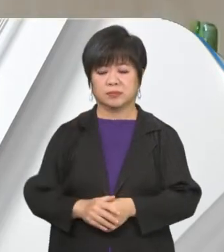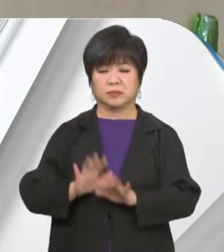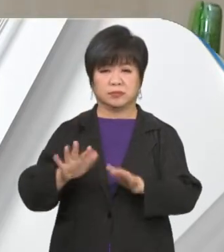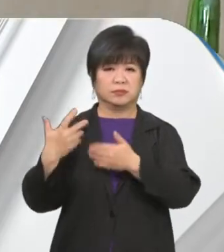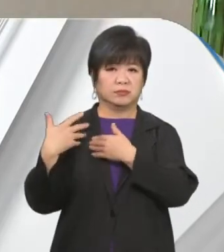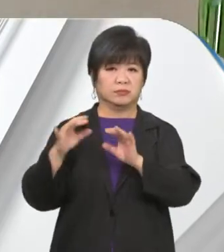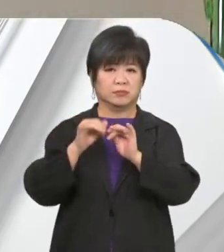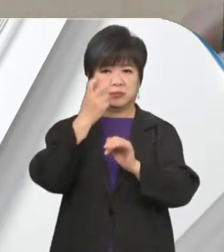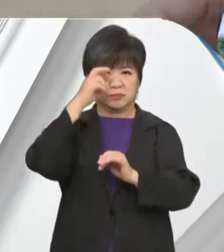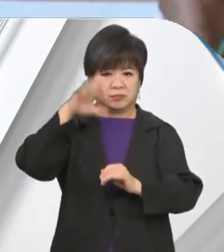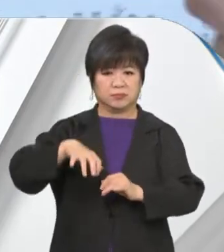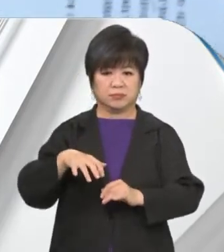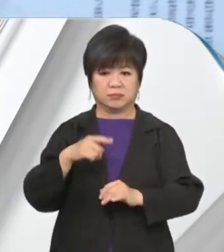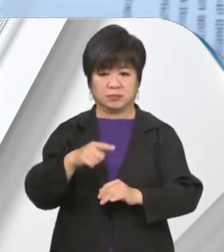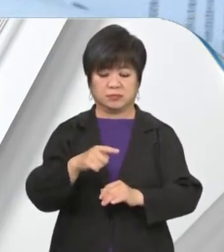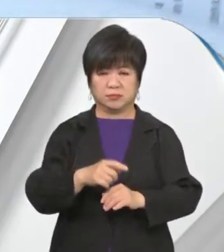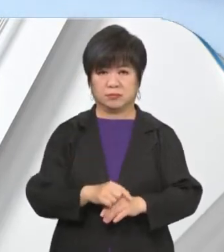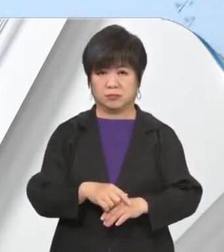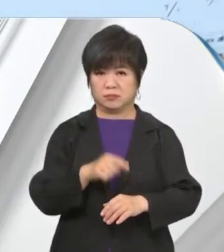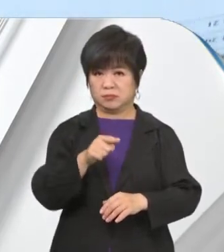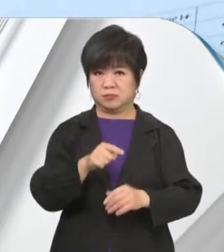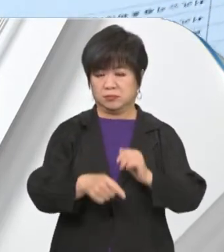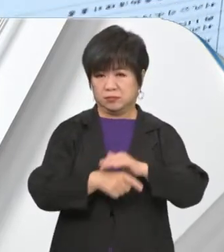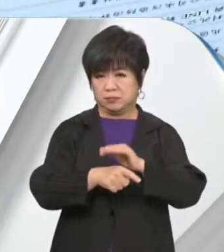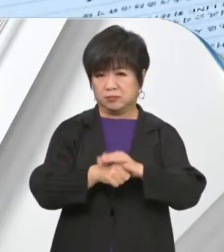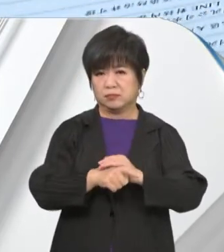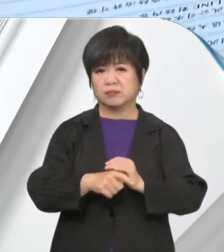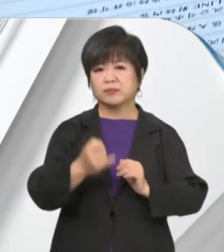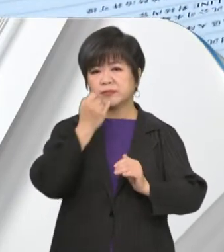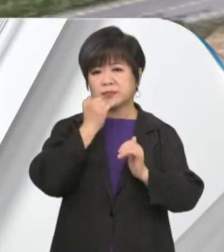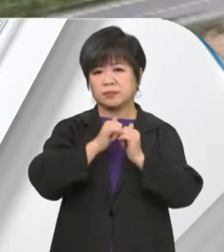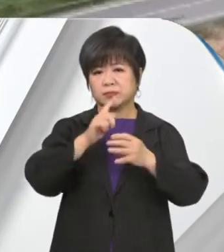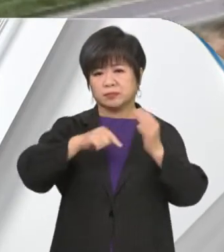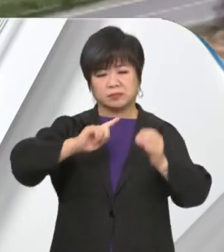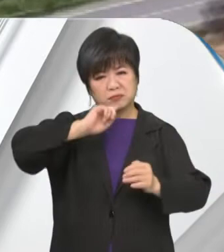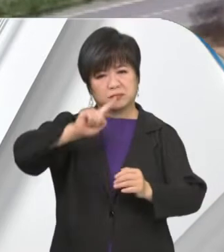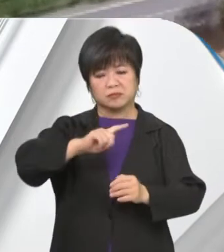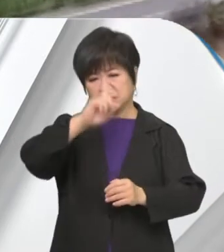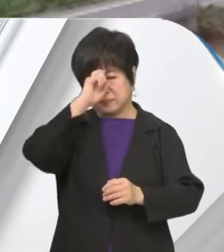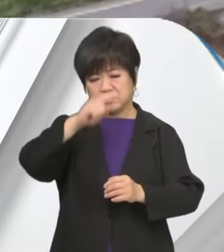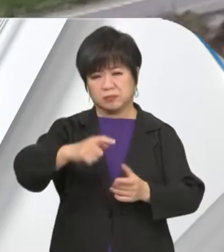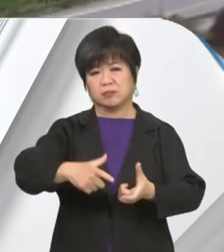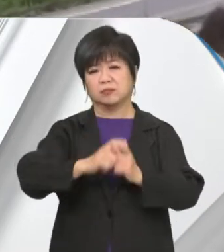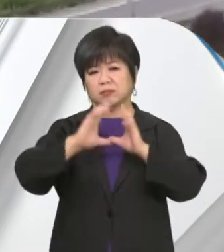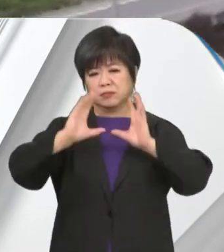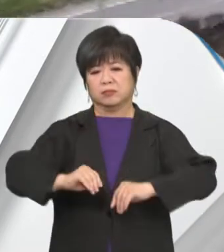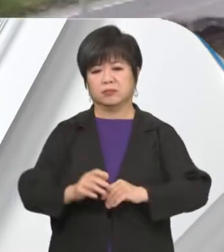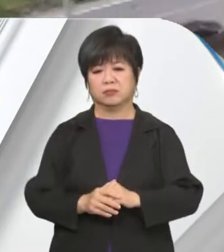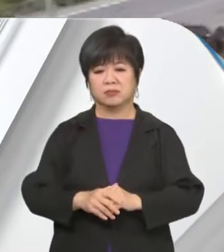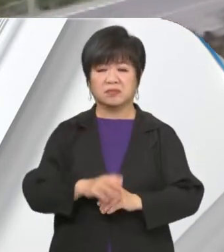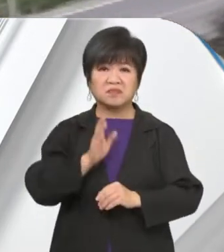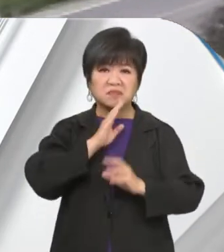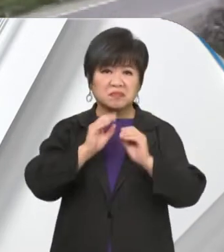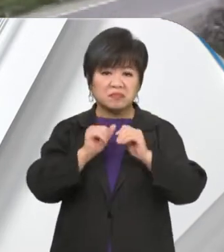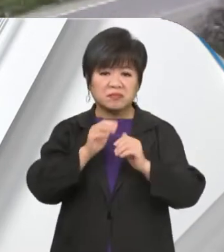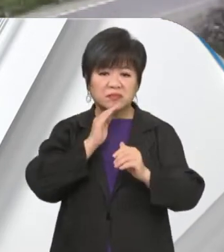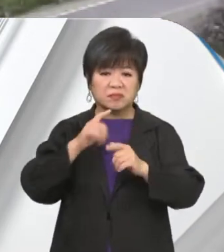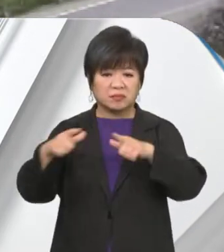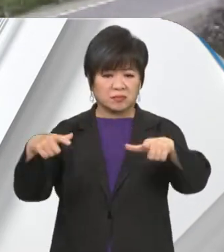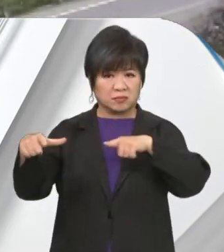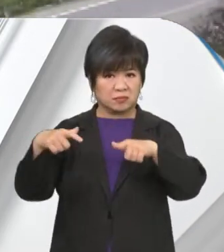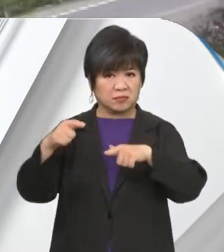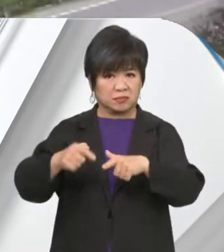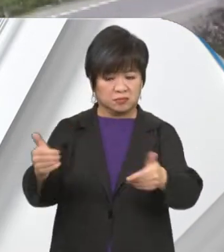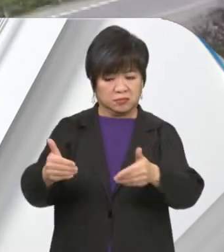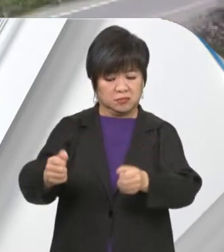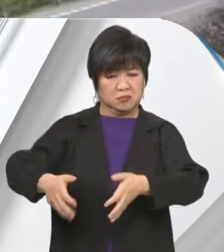判，为对行为人提民事诉讼，要求恢复本来内容。另外，调查发现，这条废泥系太阳区自家营业工地来